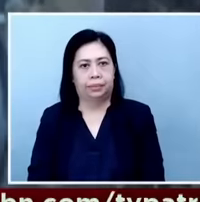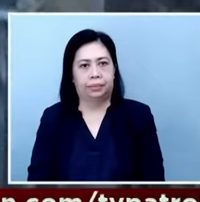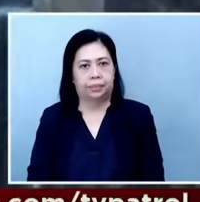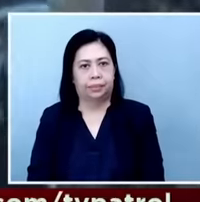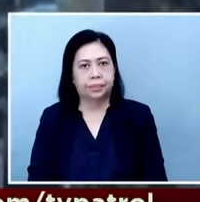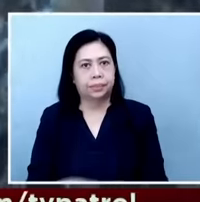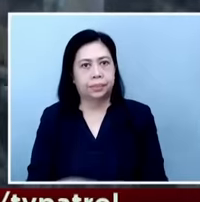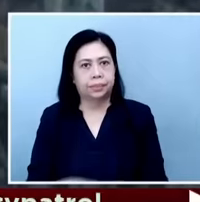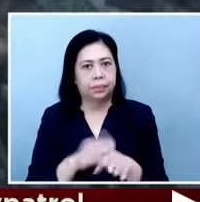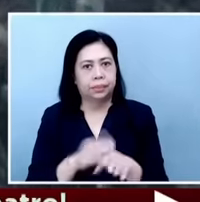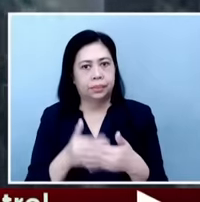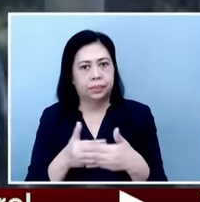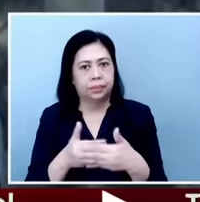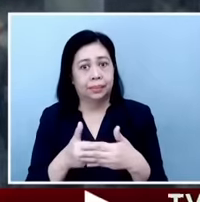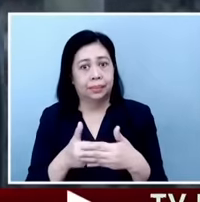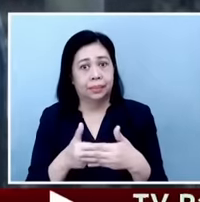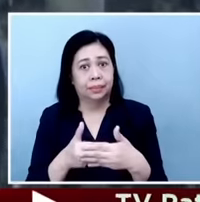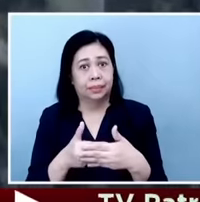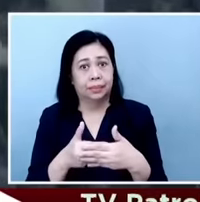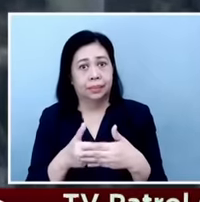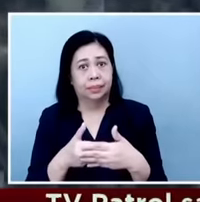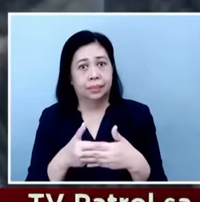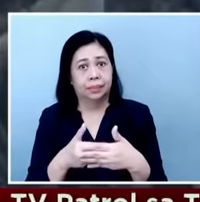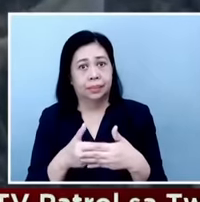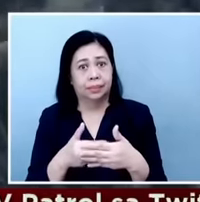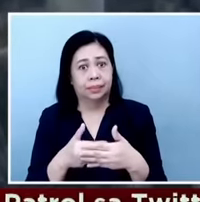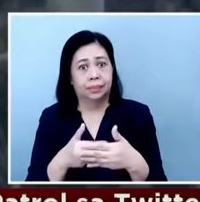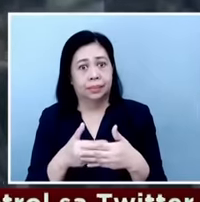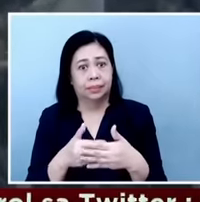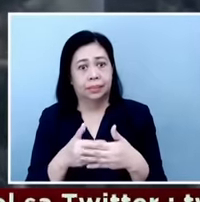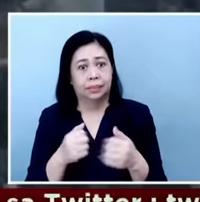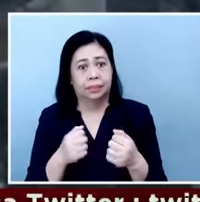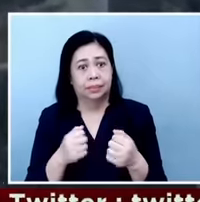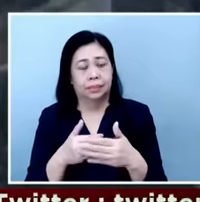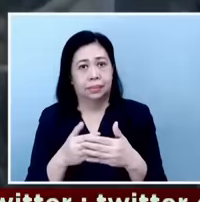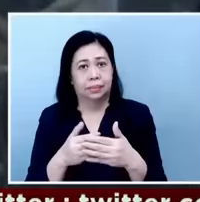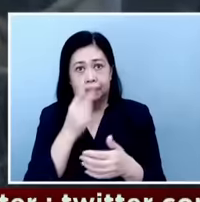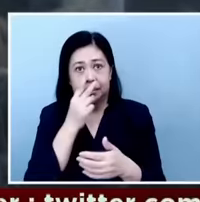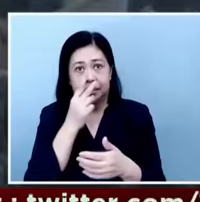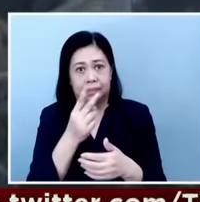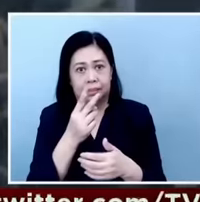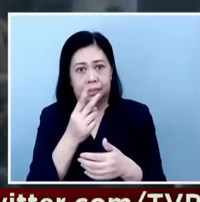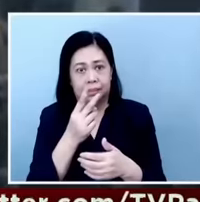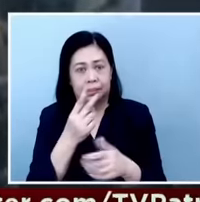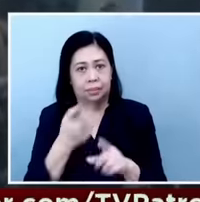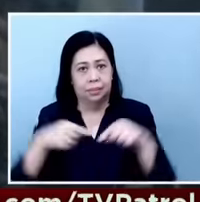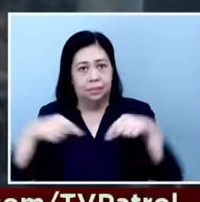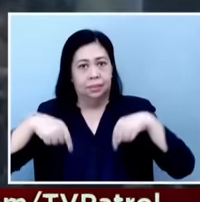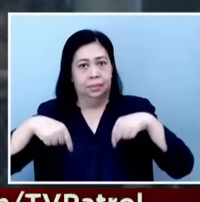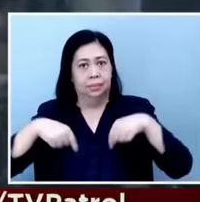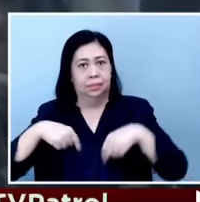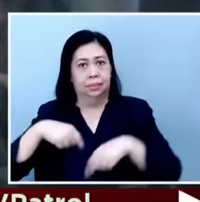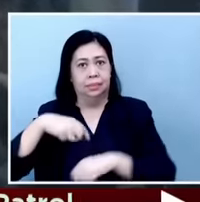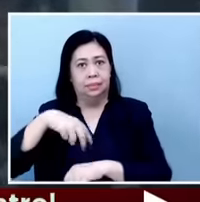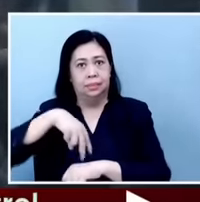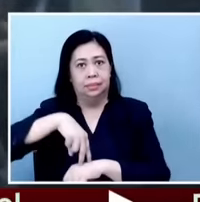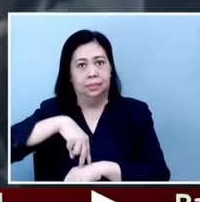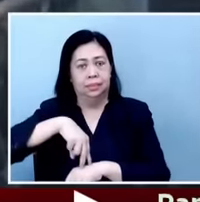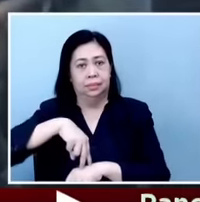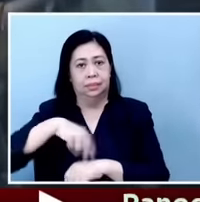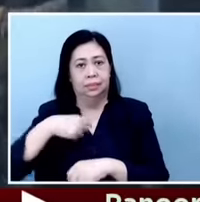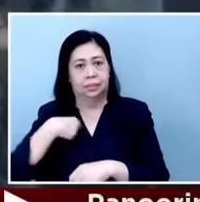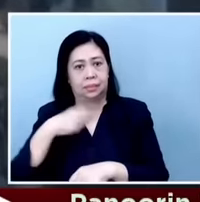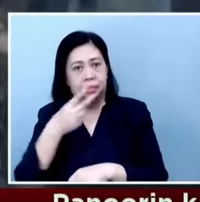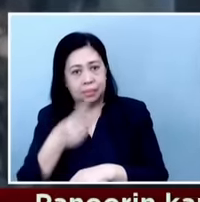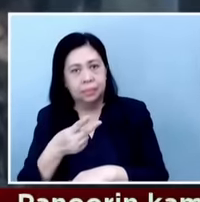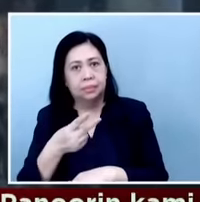Unti-unti na. Ayan na, ilan na lang. Ilang sandali na lamang. Nakikita ko na po mula dito sa aking kinaroroonan ang